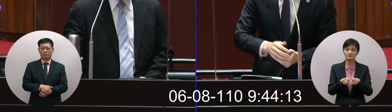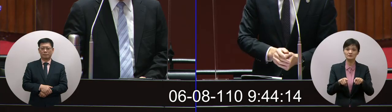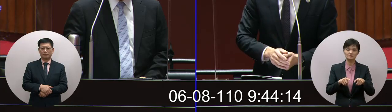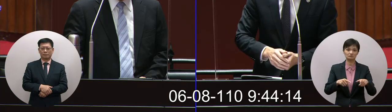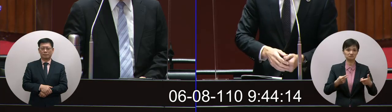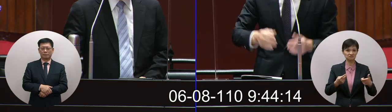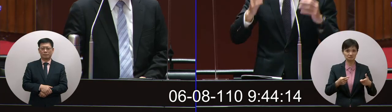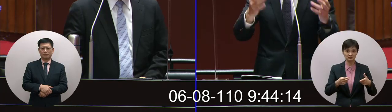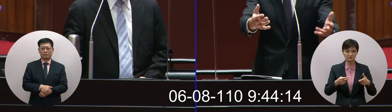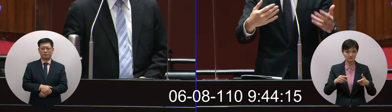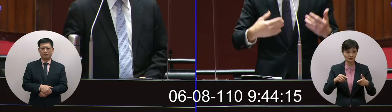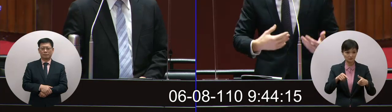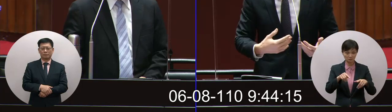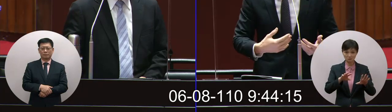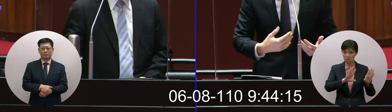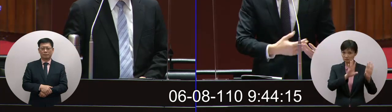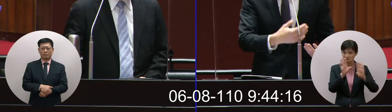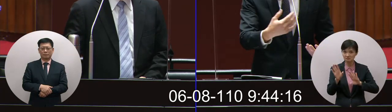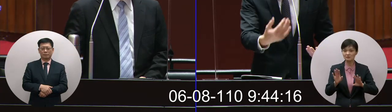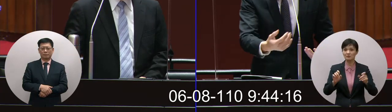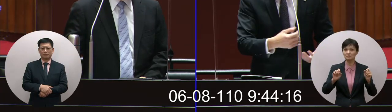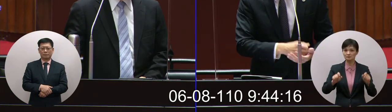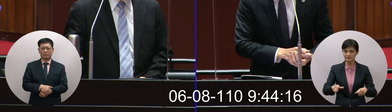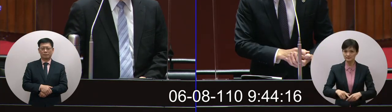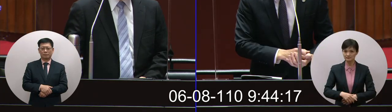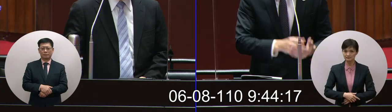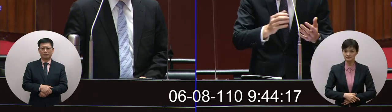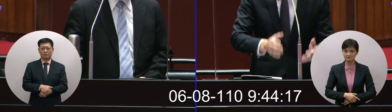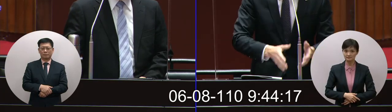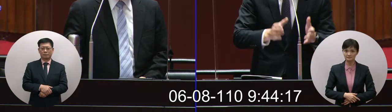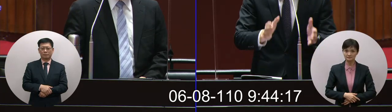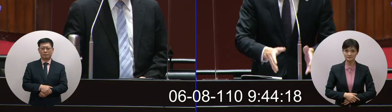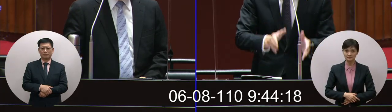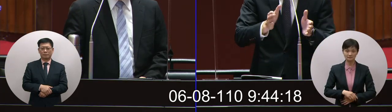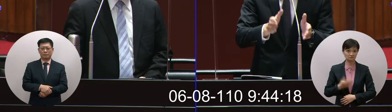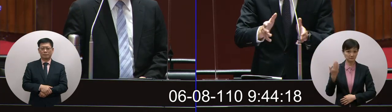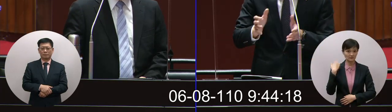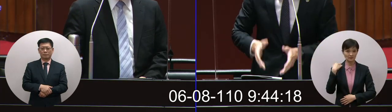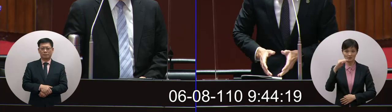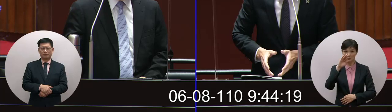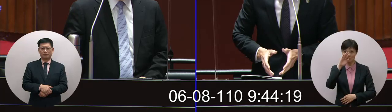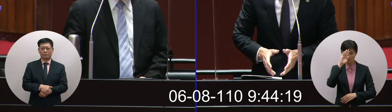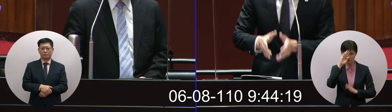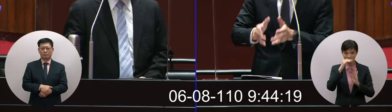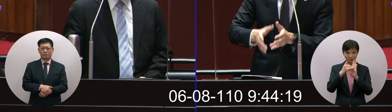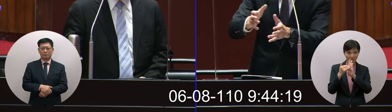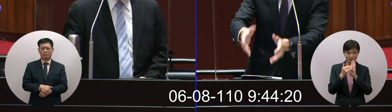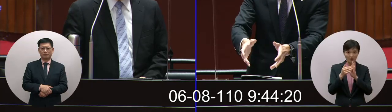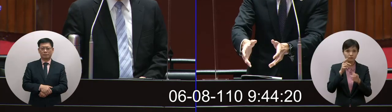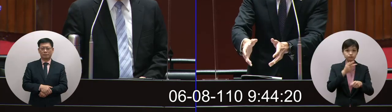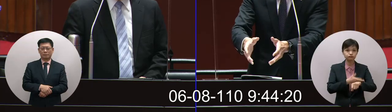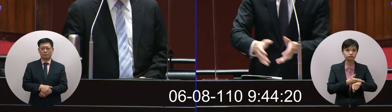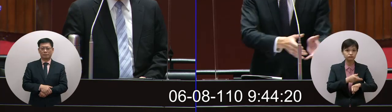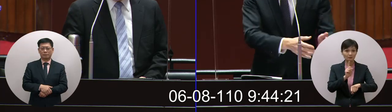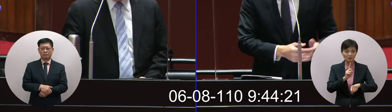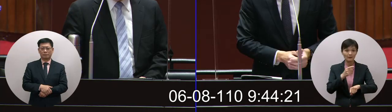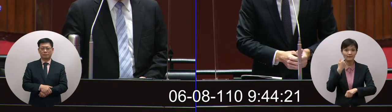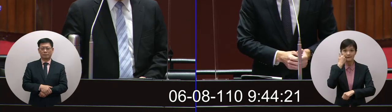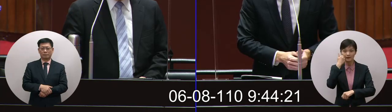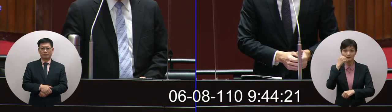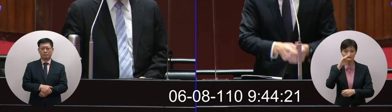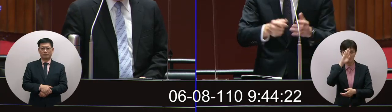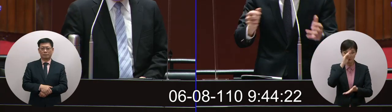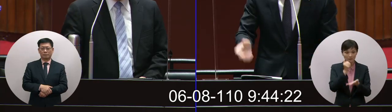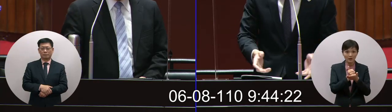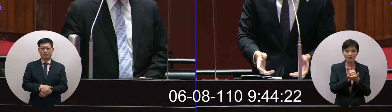完全无共款。咱另外，咱知影讲要防疫，就是爱公布足迹图嘛，脚架较重要啊，毋是伊住伫